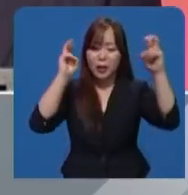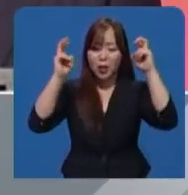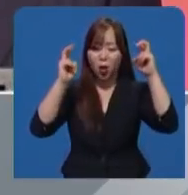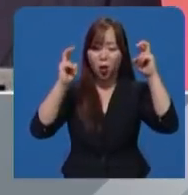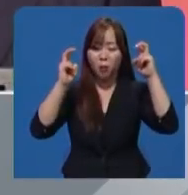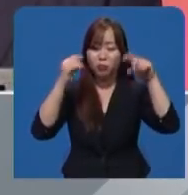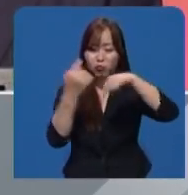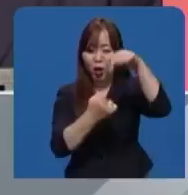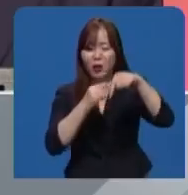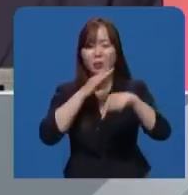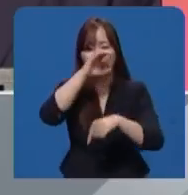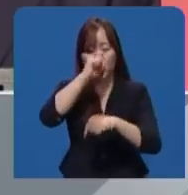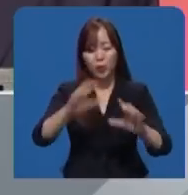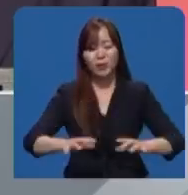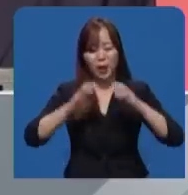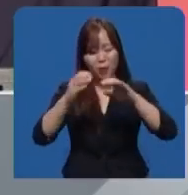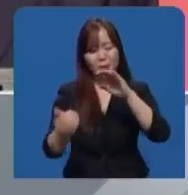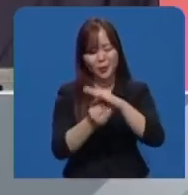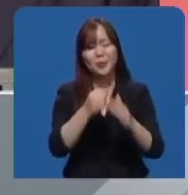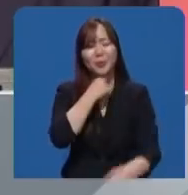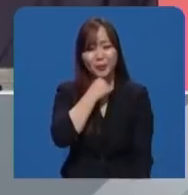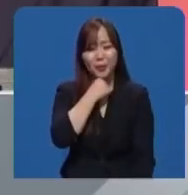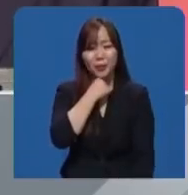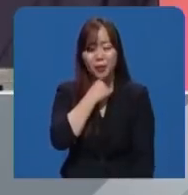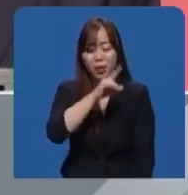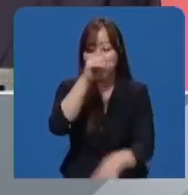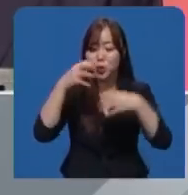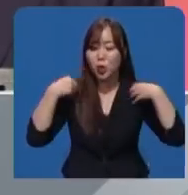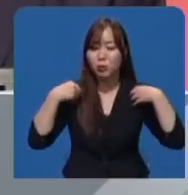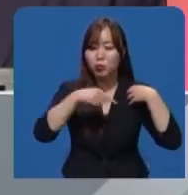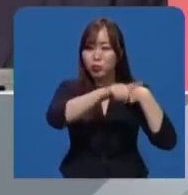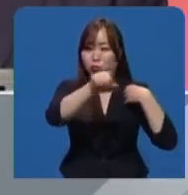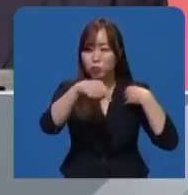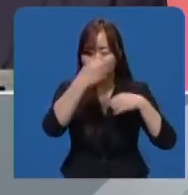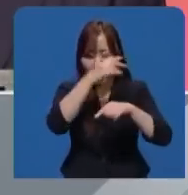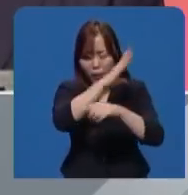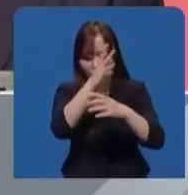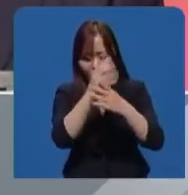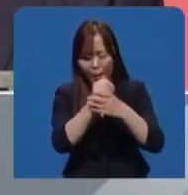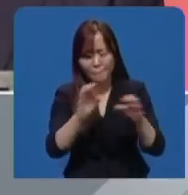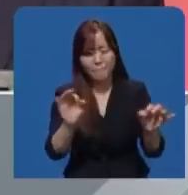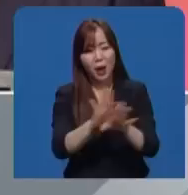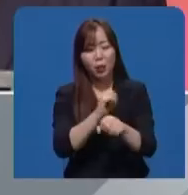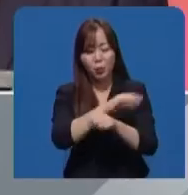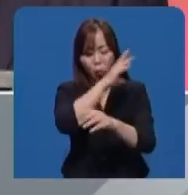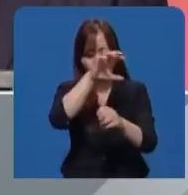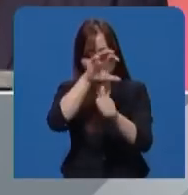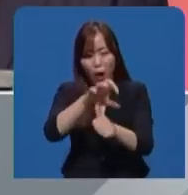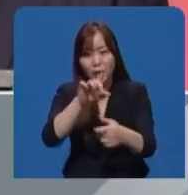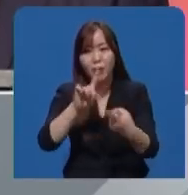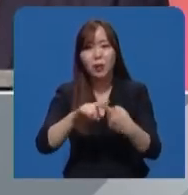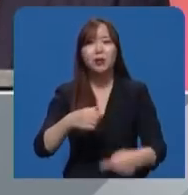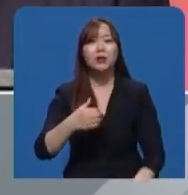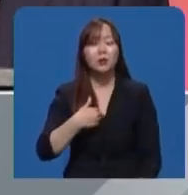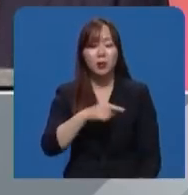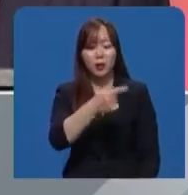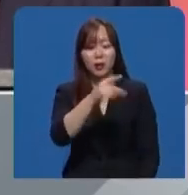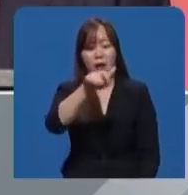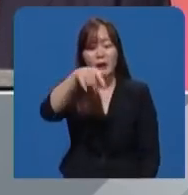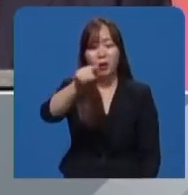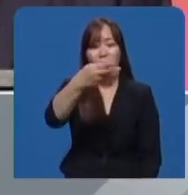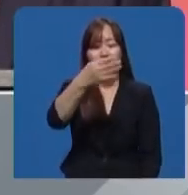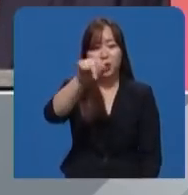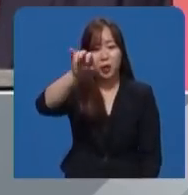좋은 나라를 한번 만들어 보겠습니다. 정부의 갑질을 없애고 모든 규제는 네거티브